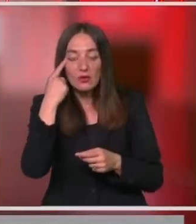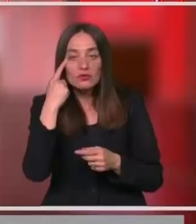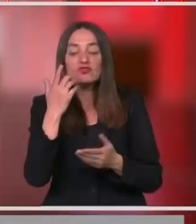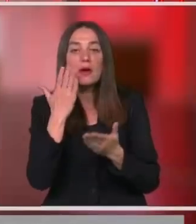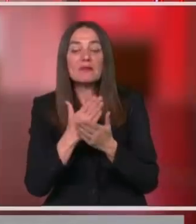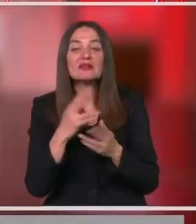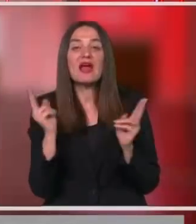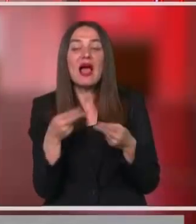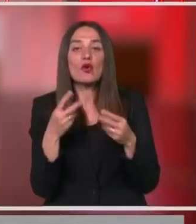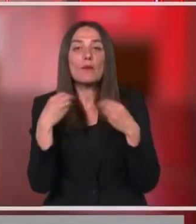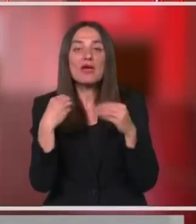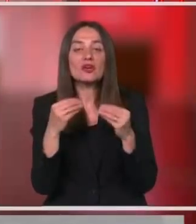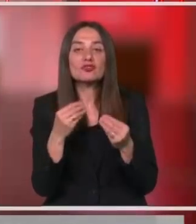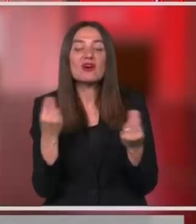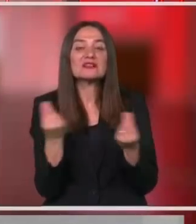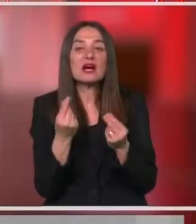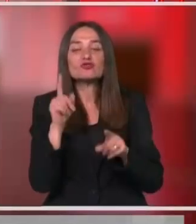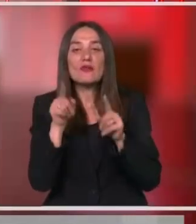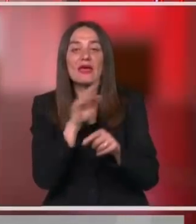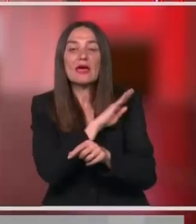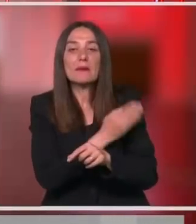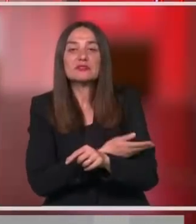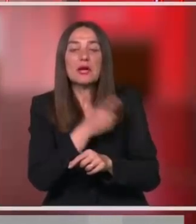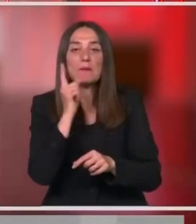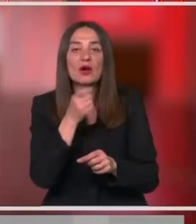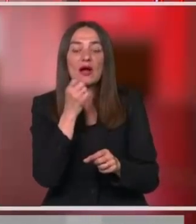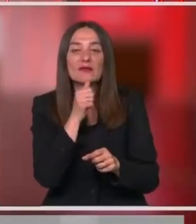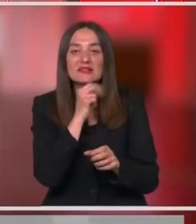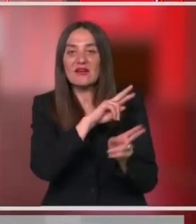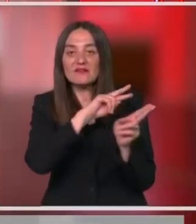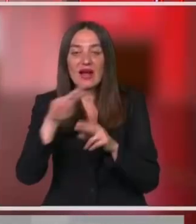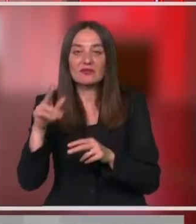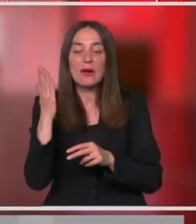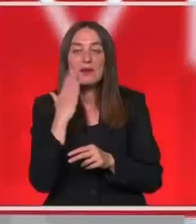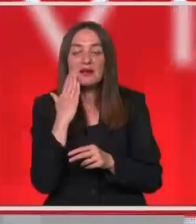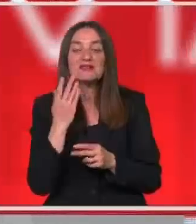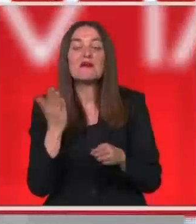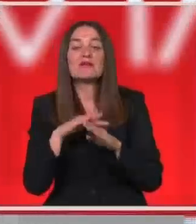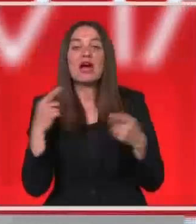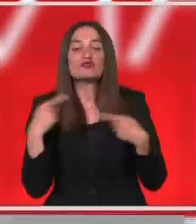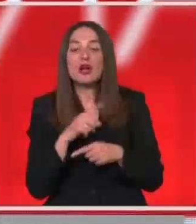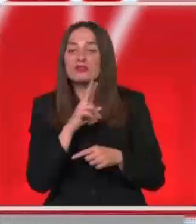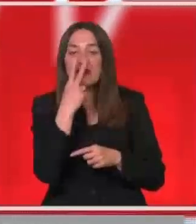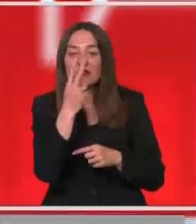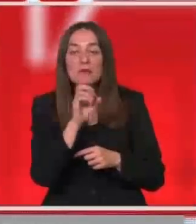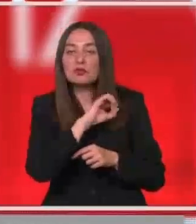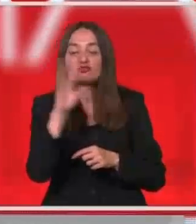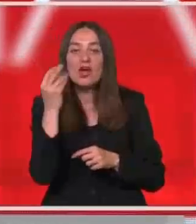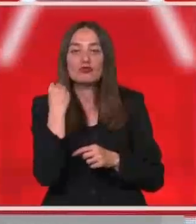lako objašnjivo zašto neki kapaciteti moraju da se vrate ka Americi. Nažalost, ne vidim ništa